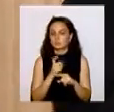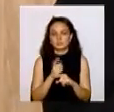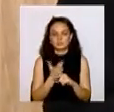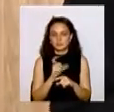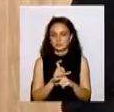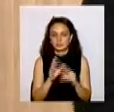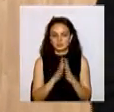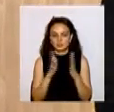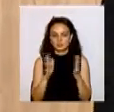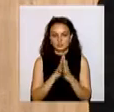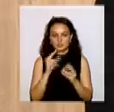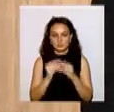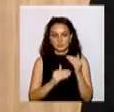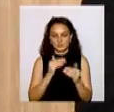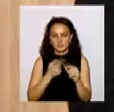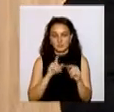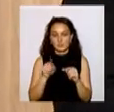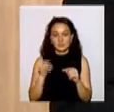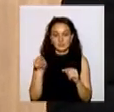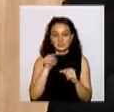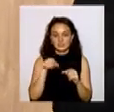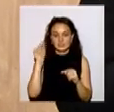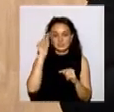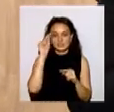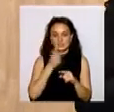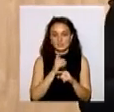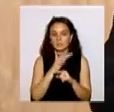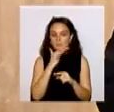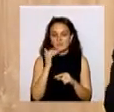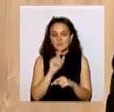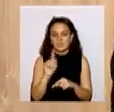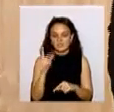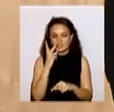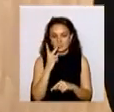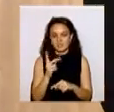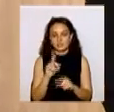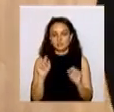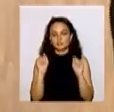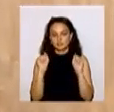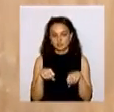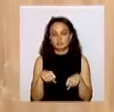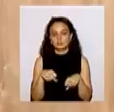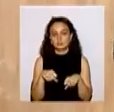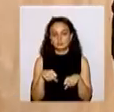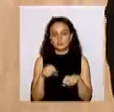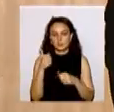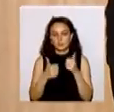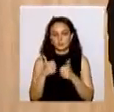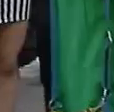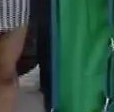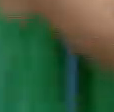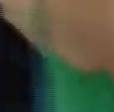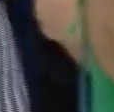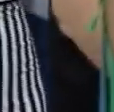დიდი ნაბიჯები, რადგან მათი ისწავლეს და ძალიან ბევრი რამ ნახეს, რასაც შეიძლებოდა ისე ამთავრებ ეს უნივერსიტეტის სტუდენტებს საერთოდ